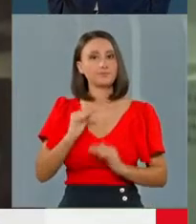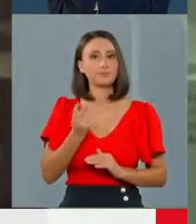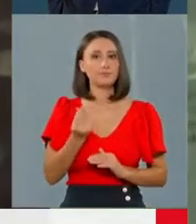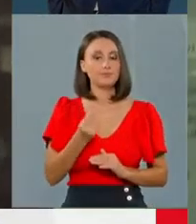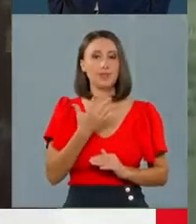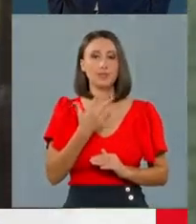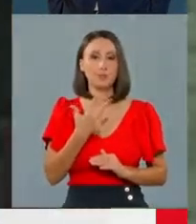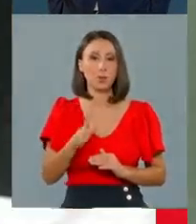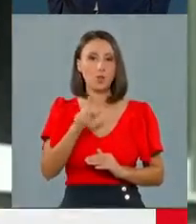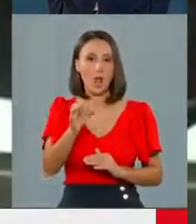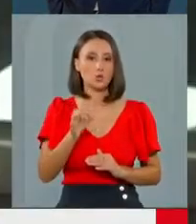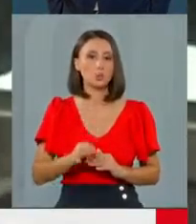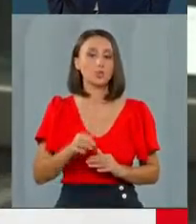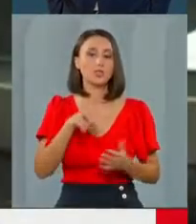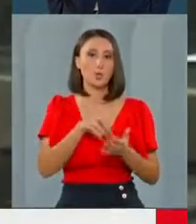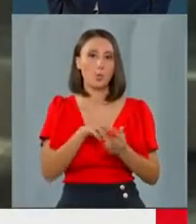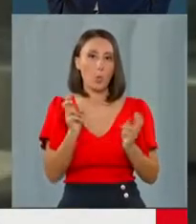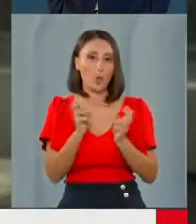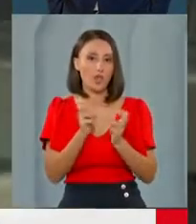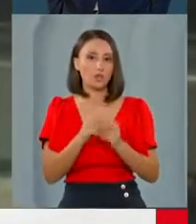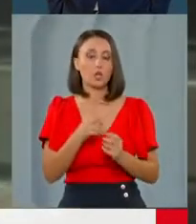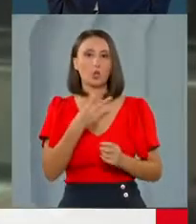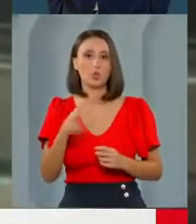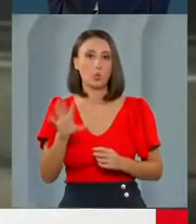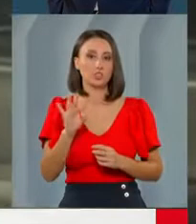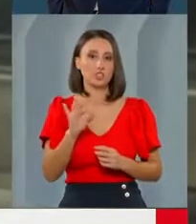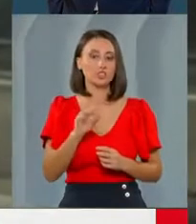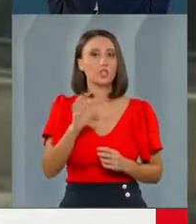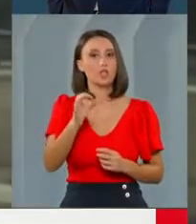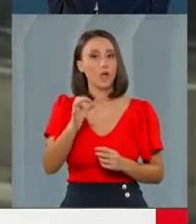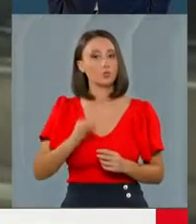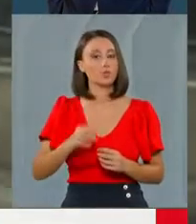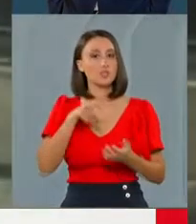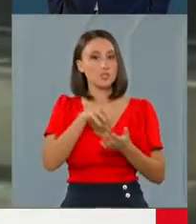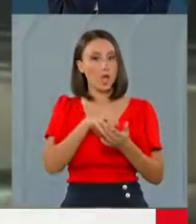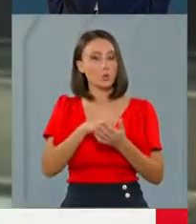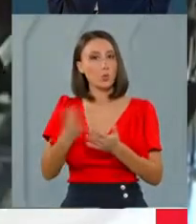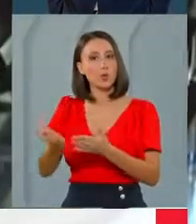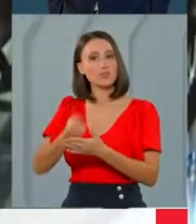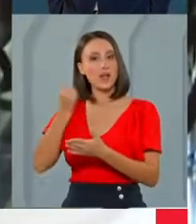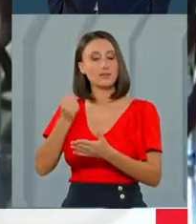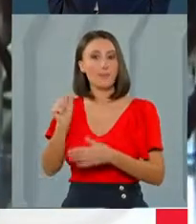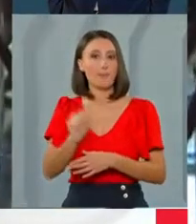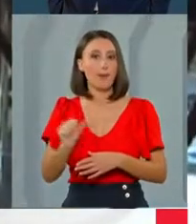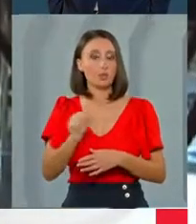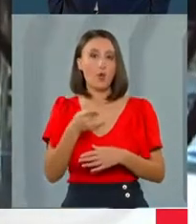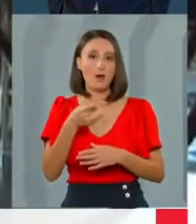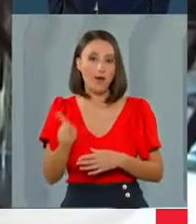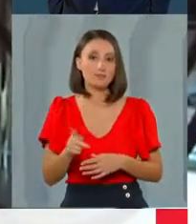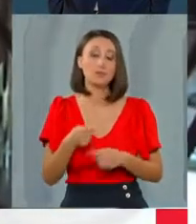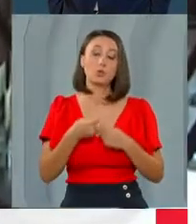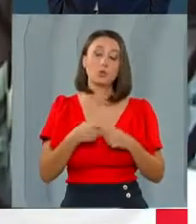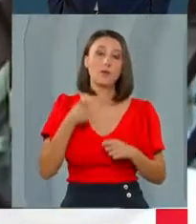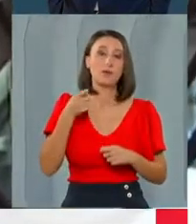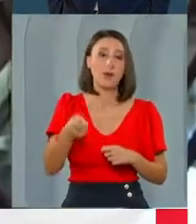de 300% în sectorul energetic, de 250% în sectorul extracției de petrol și gaze. Vă dați seama că toate